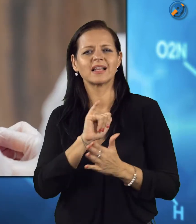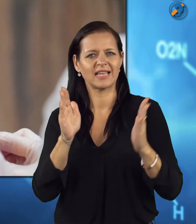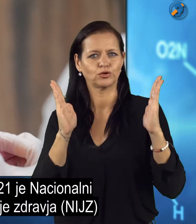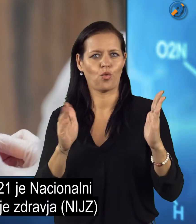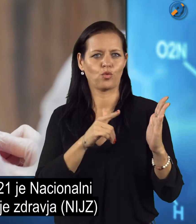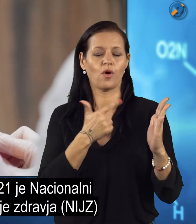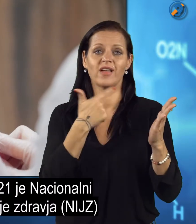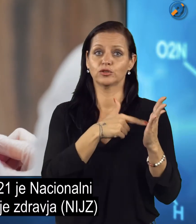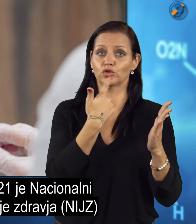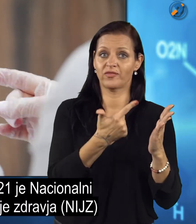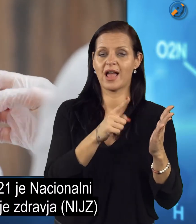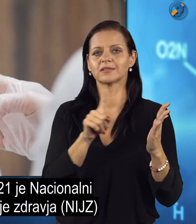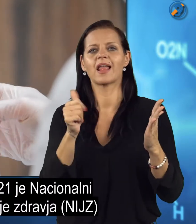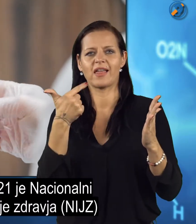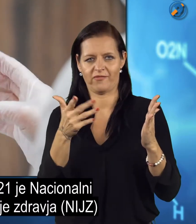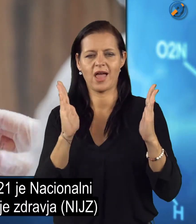Za sezono